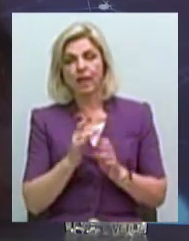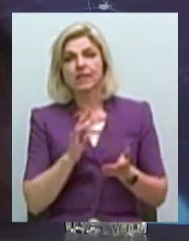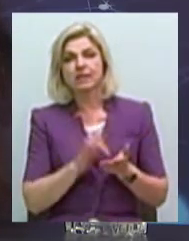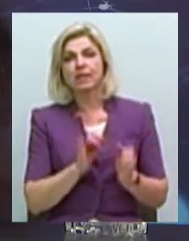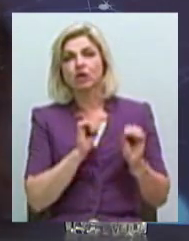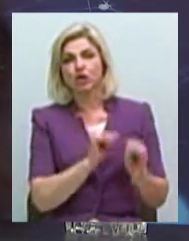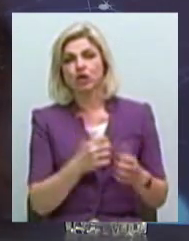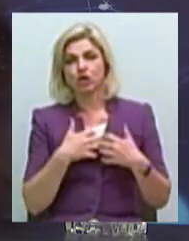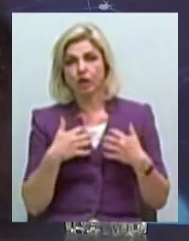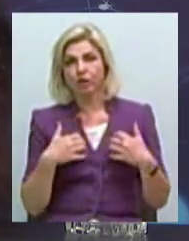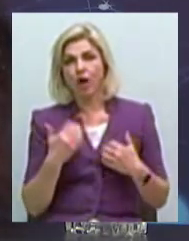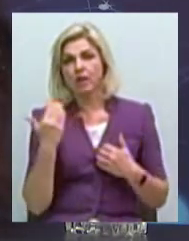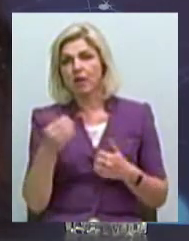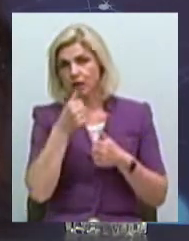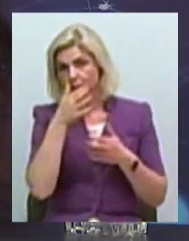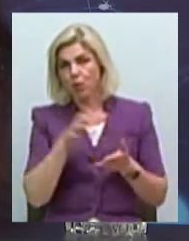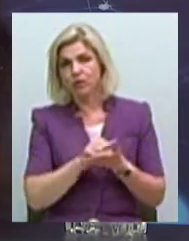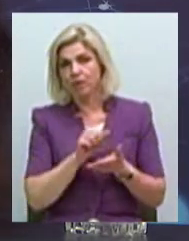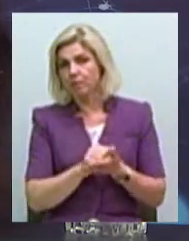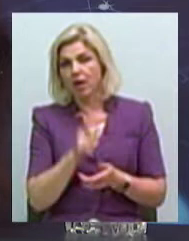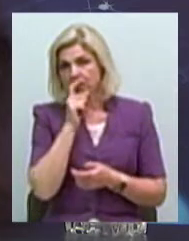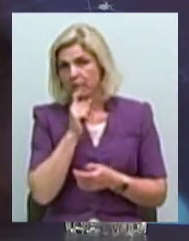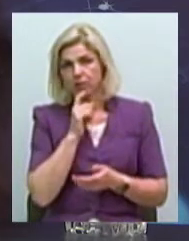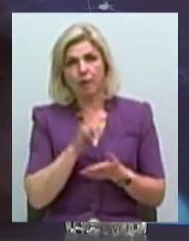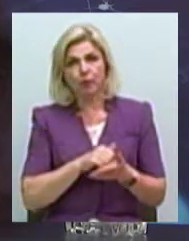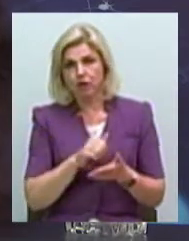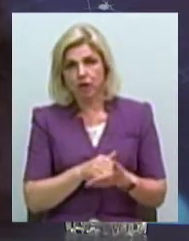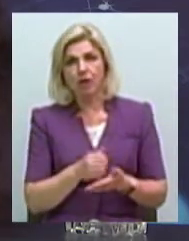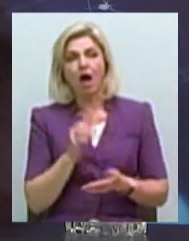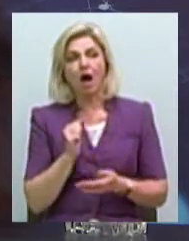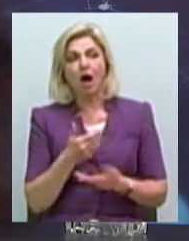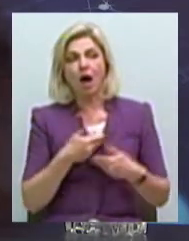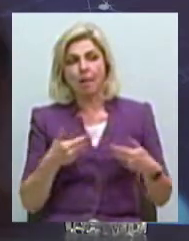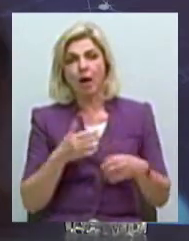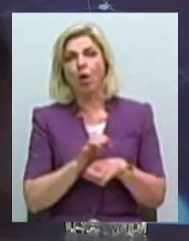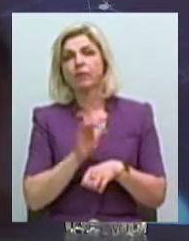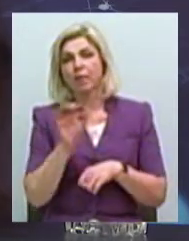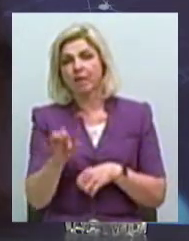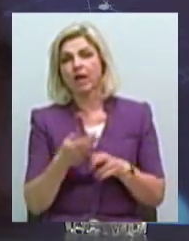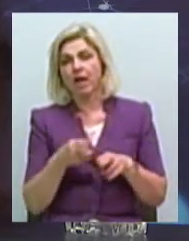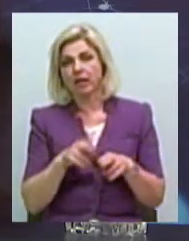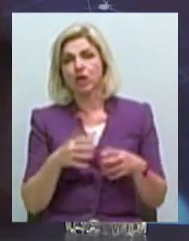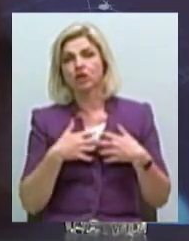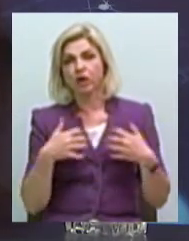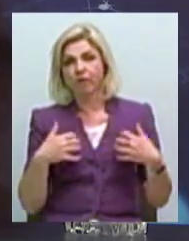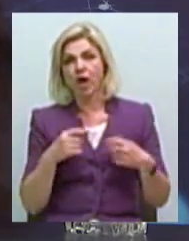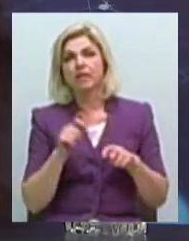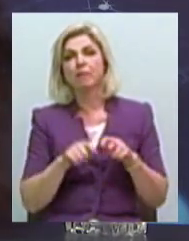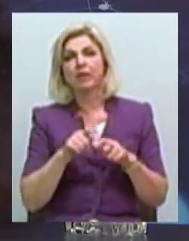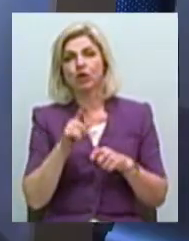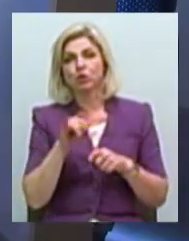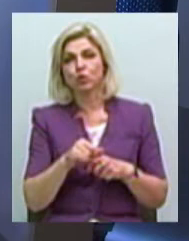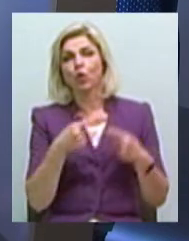животных, но они этим не могут заниматься по какой-то причине, непонятной мне. Мы, как правило, отправляем это животное на экспертизу в другой город. То есть, вы понимаете,